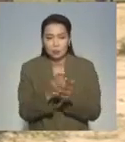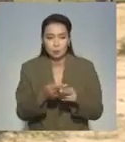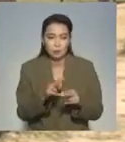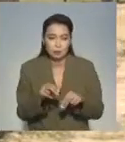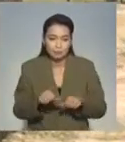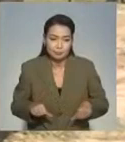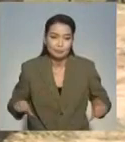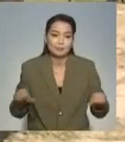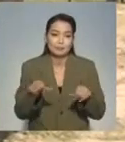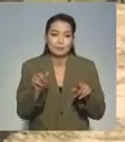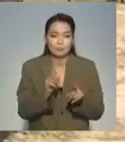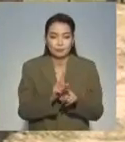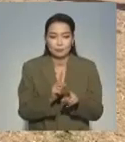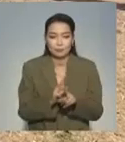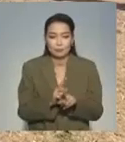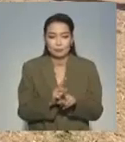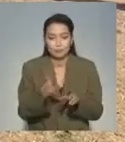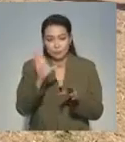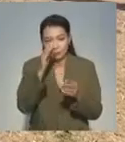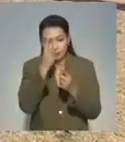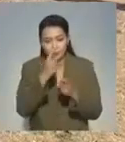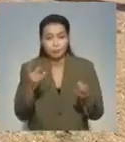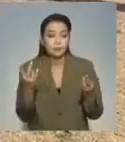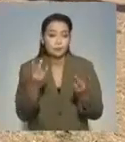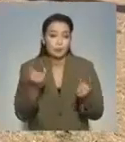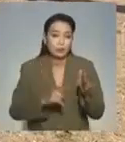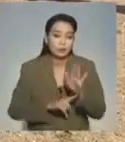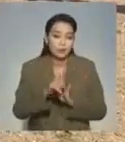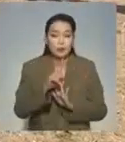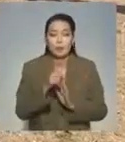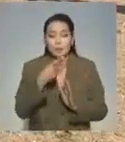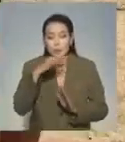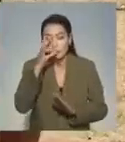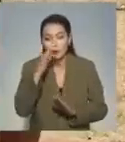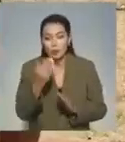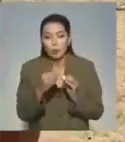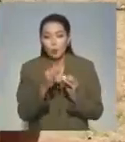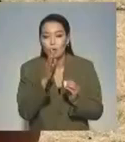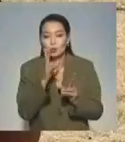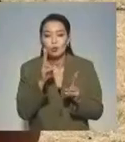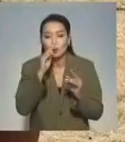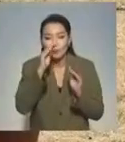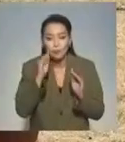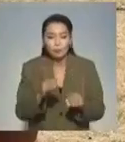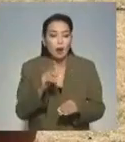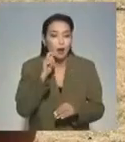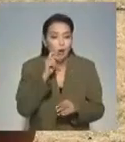пен сыртындағы от бірдей болып кету керек қой. Қазір бұл іспен полиция айналысып жатыр. 10 жасар баланың кімнің кінәсінен аяғынан